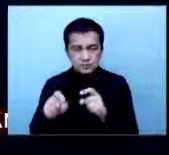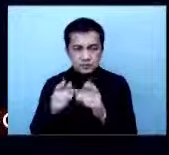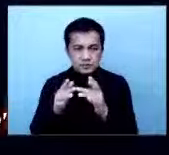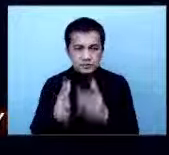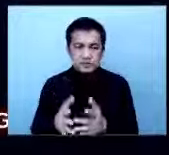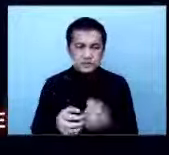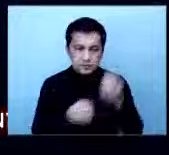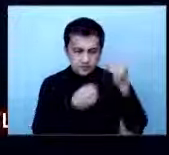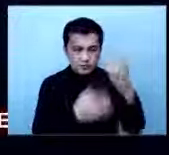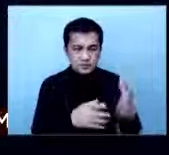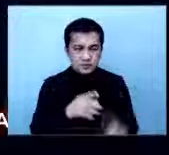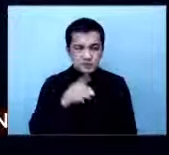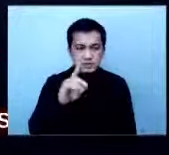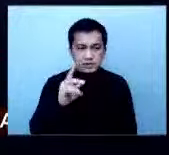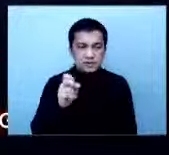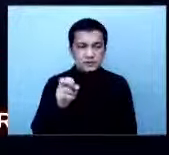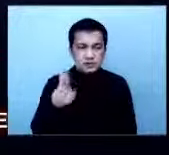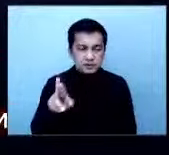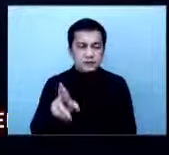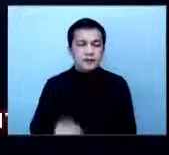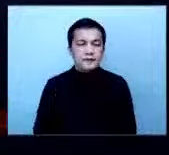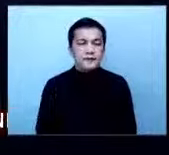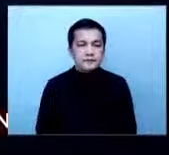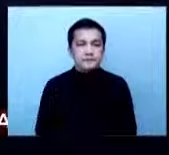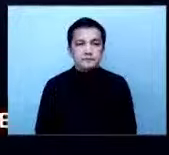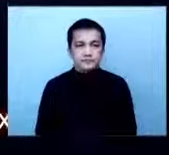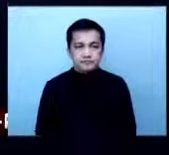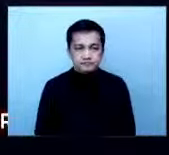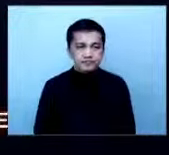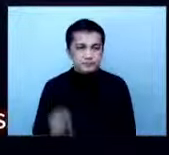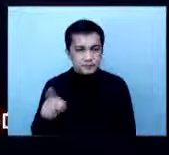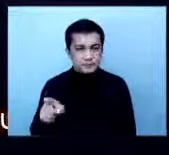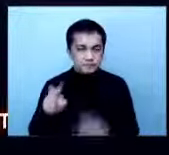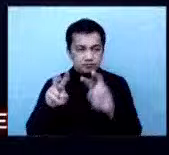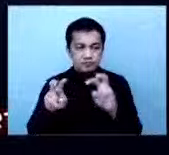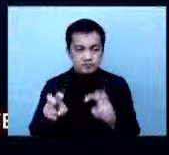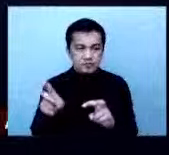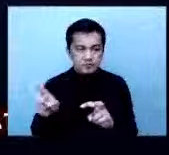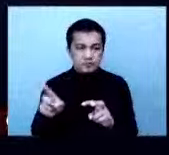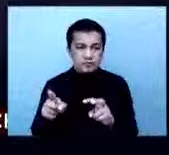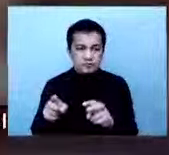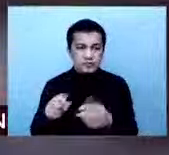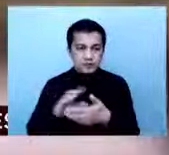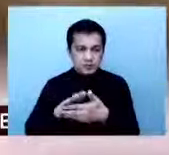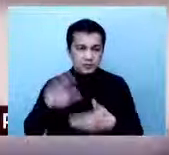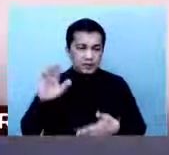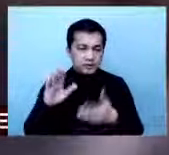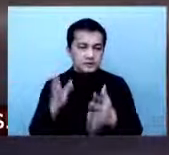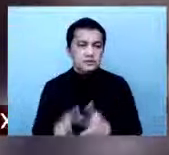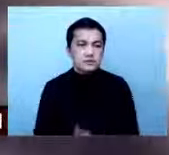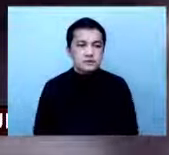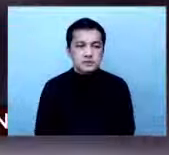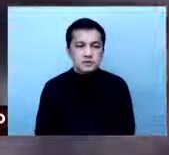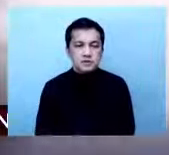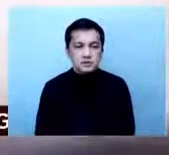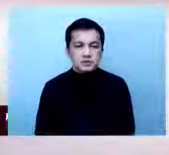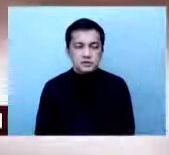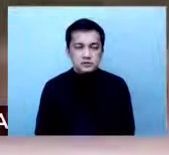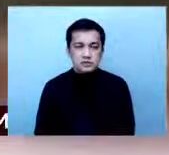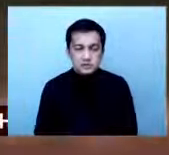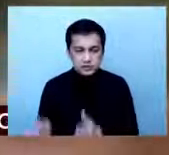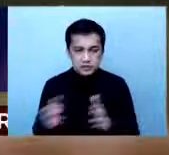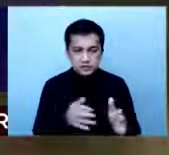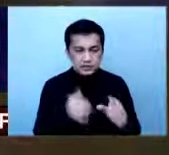nak environment and natural resources at iimbestigahan naw nila ang mga vlogger Pero sa isang video na ito